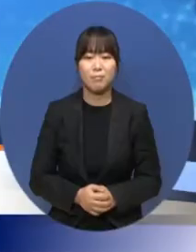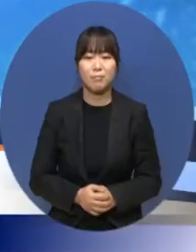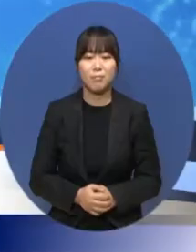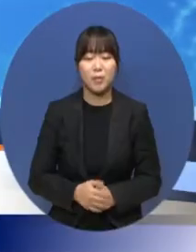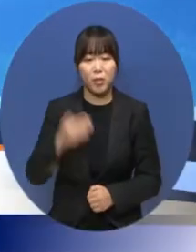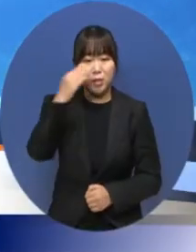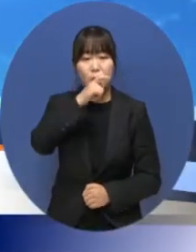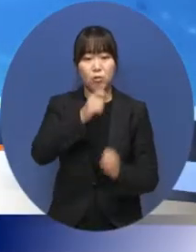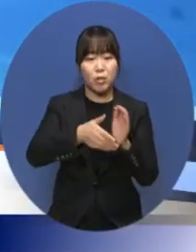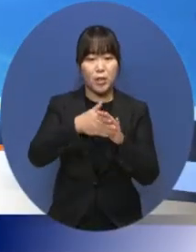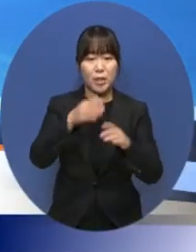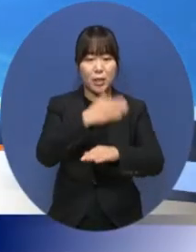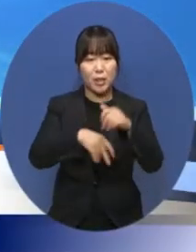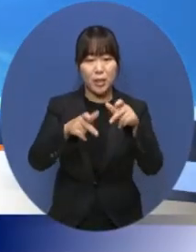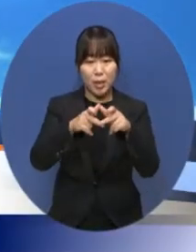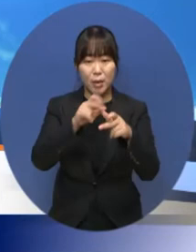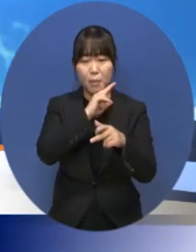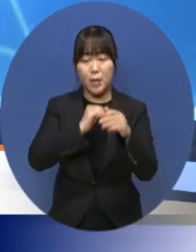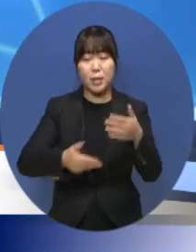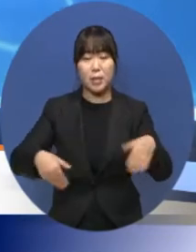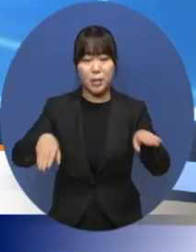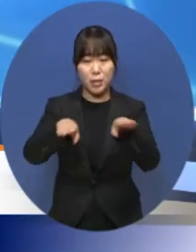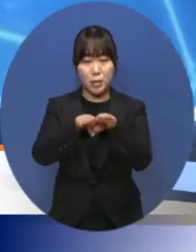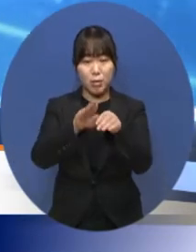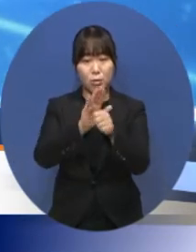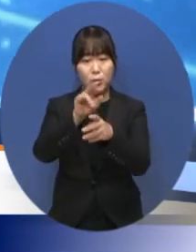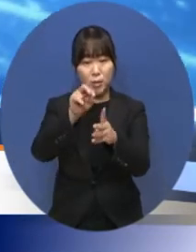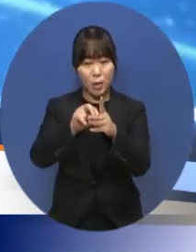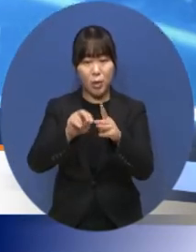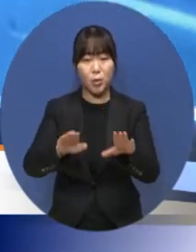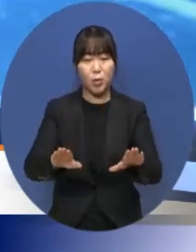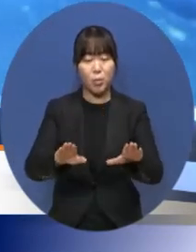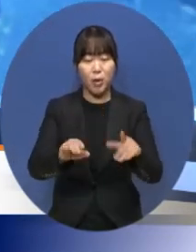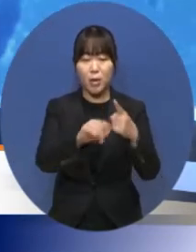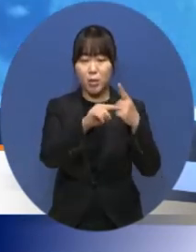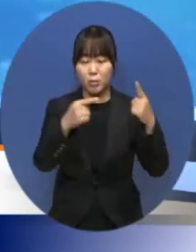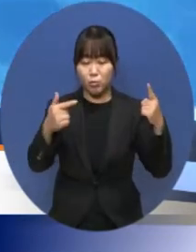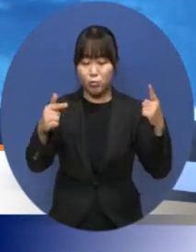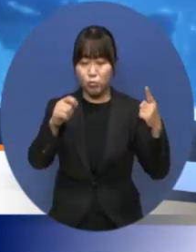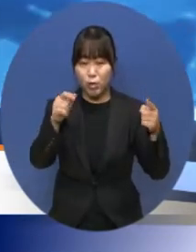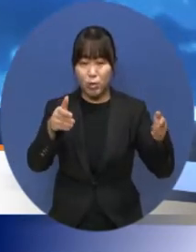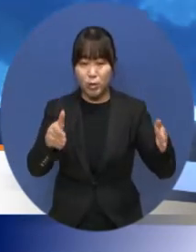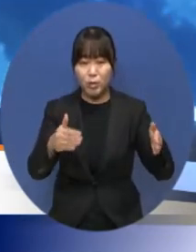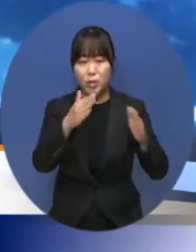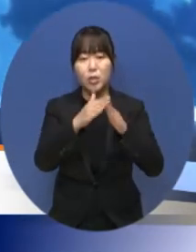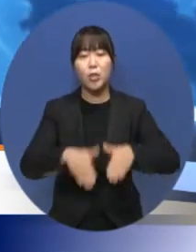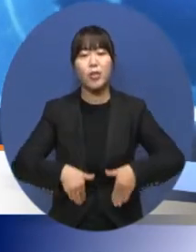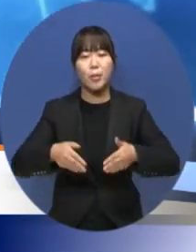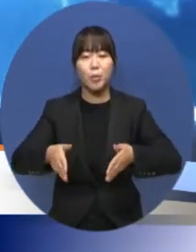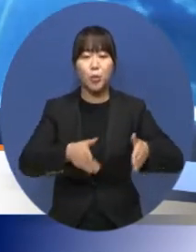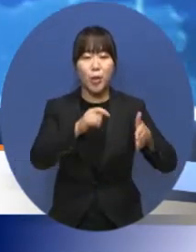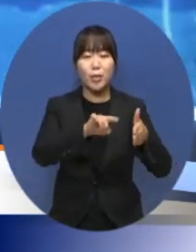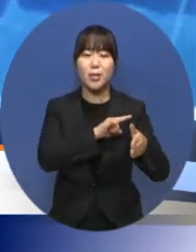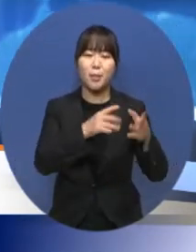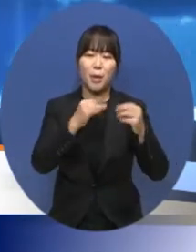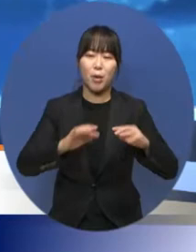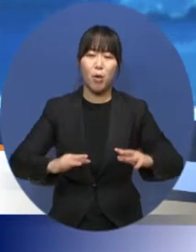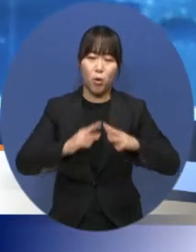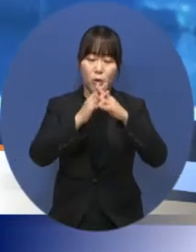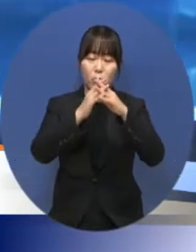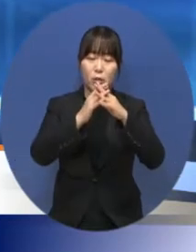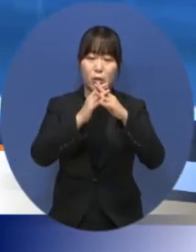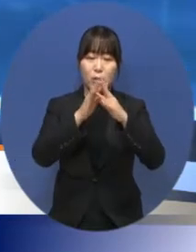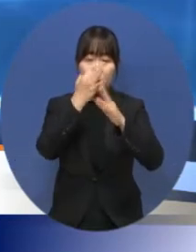여수시 지체장애인 편의시설 지원센터가 올해 상반기 전남 도내에서 가장 많은 건축